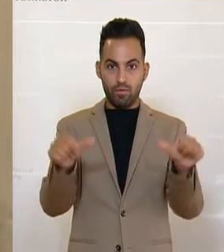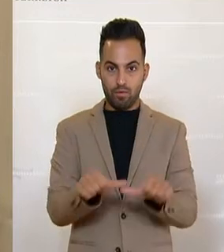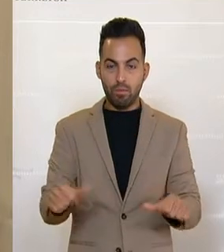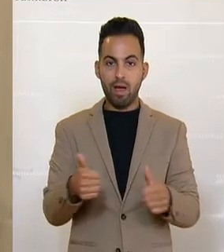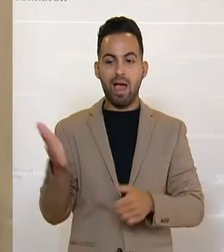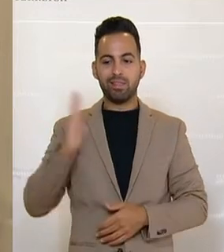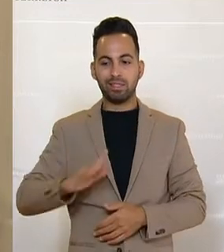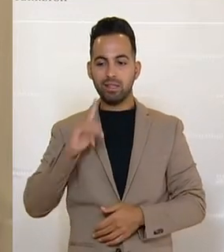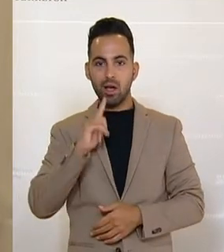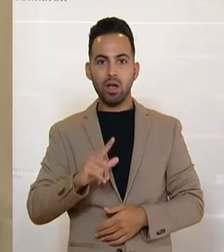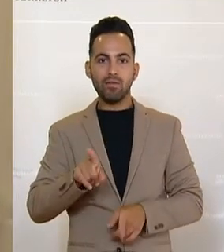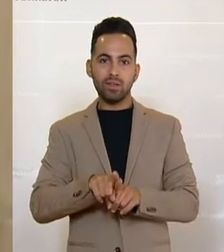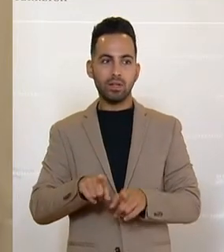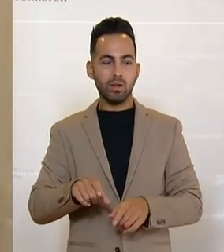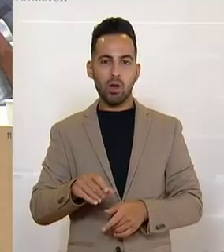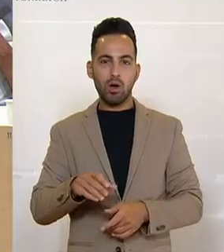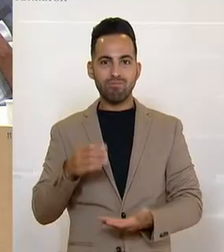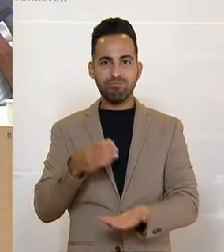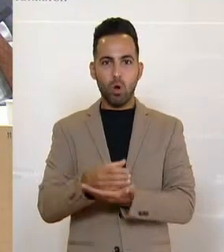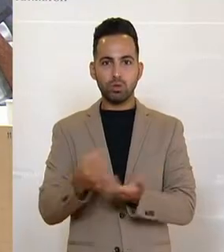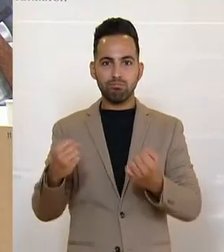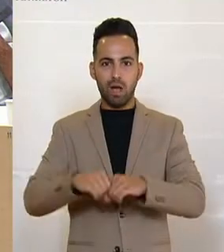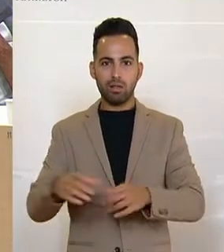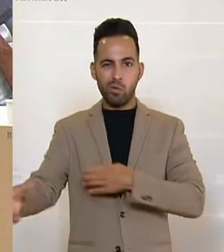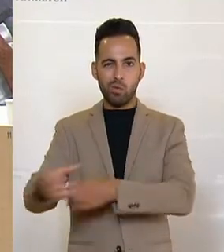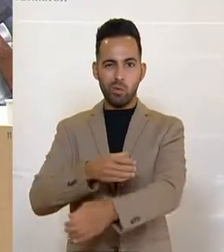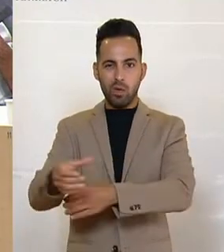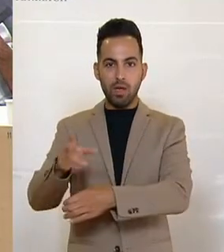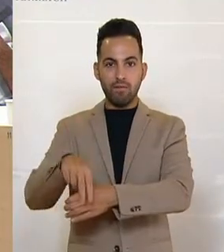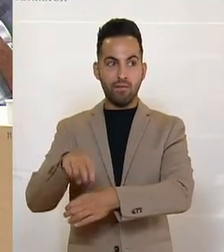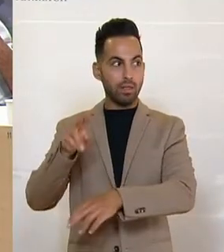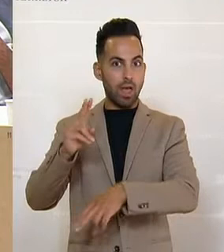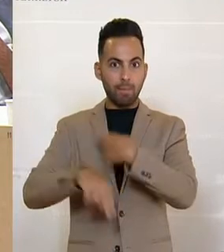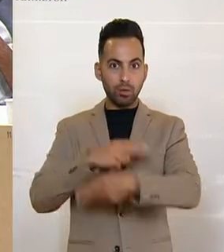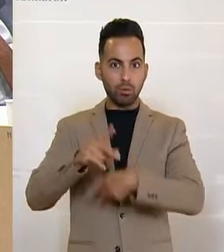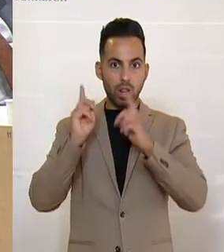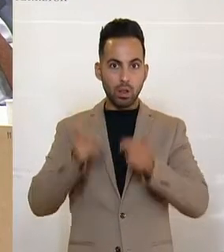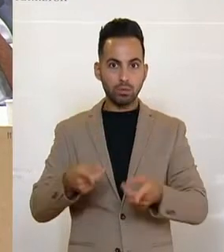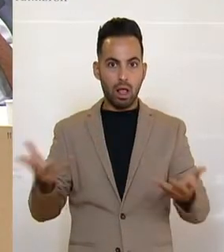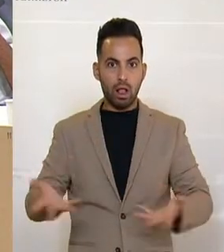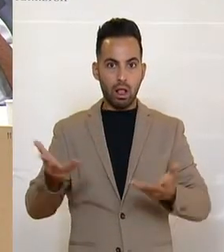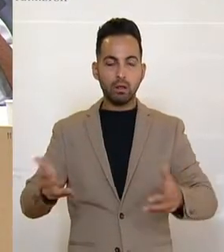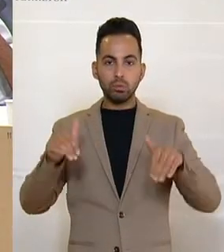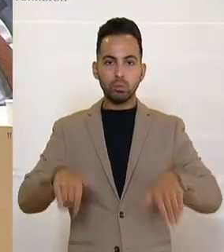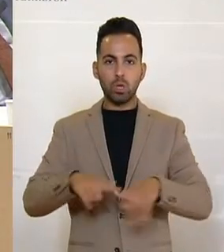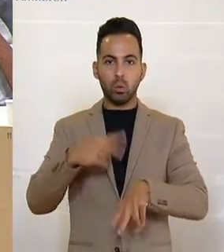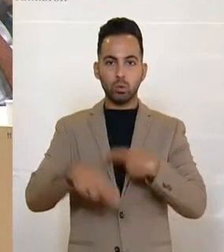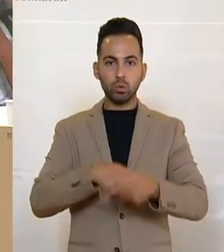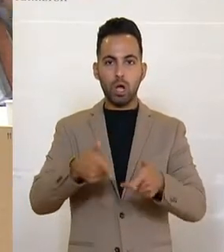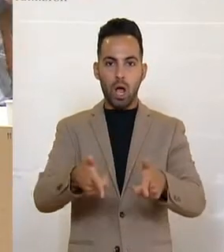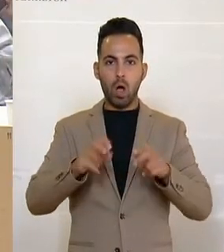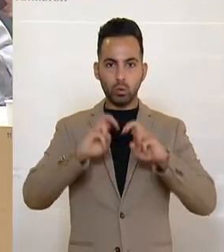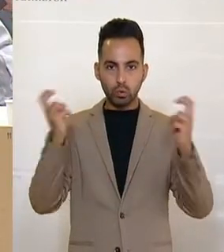Seite Post und Macht zuschiebt und wenn es brenzlig wird, aber Einfluss auf Ermittlungen nehmen kann, muss weiterhin in einem U-Ausschuss beleuchtet